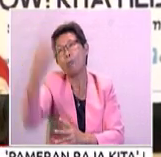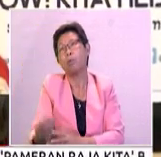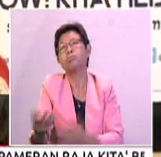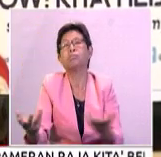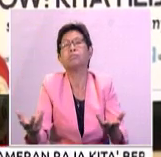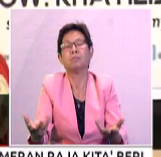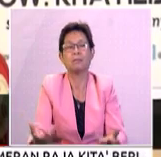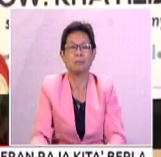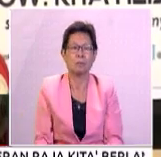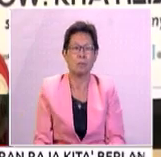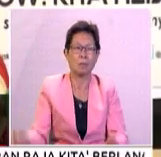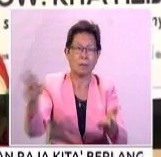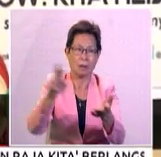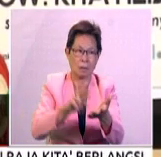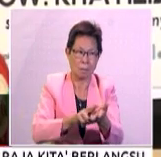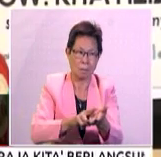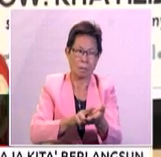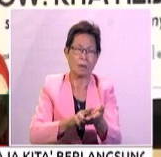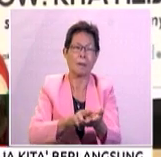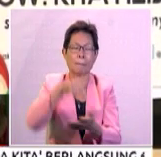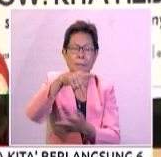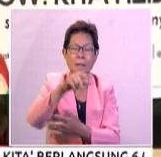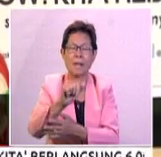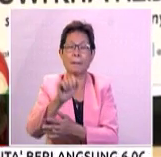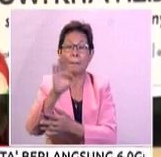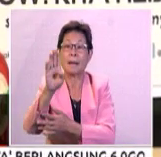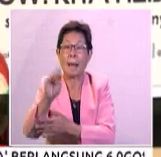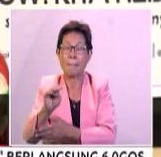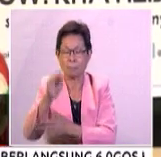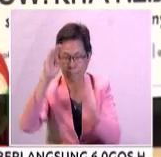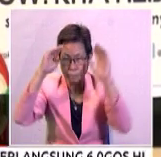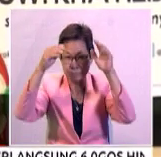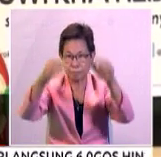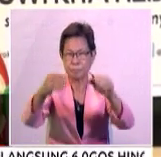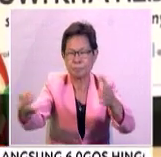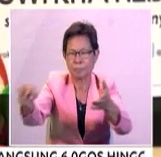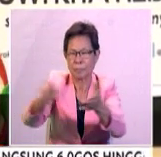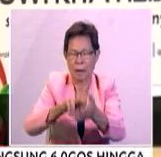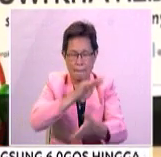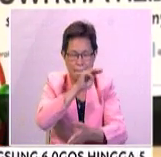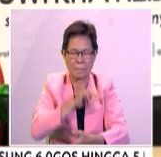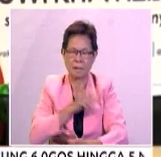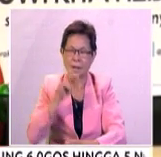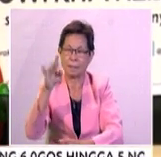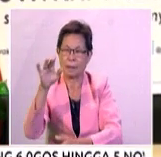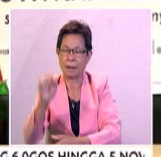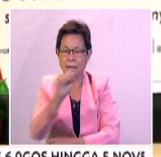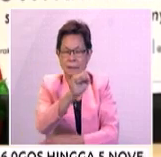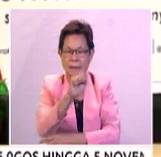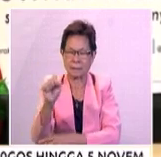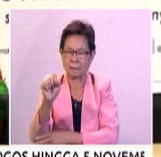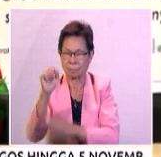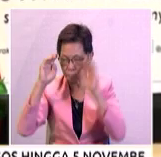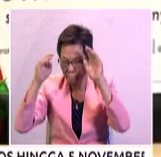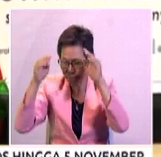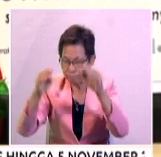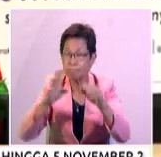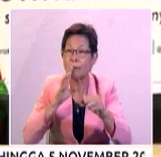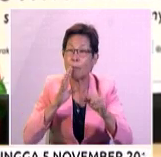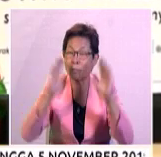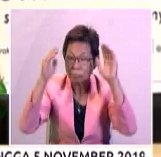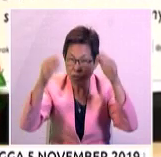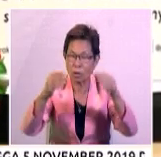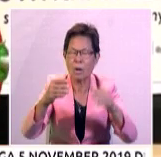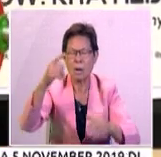Beliau menerusi satu kenyataan berkata PABM mengambil perhatian terhadap kenyataan Menteri Belia dan Sukan Syed Saddiq Syed Abdul Rahman yang